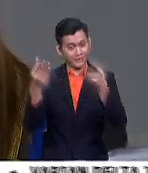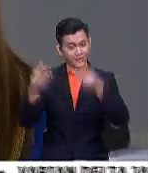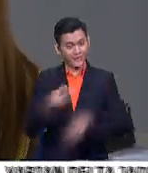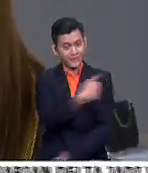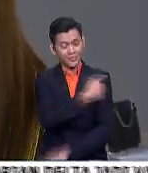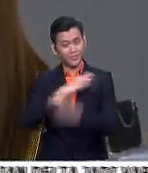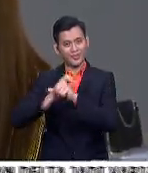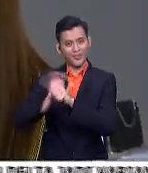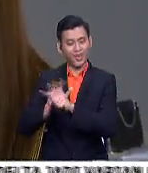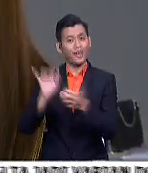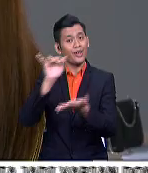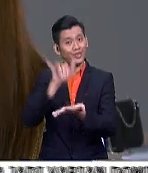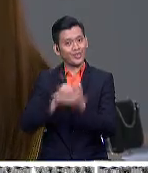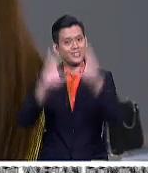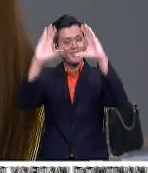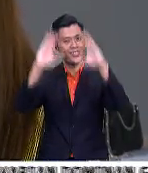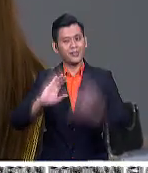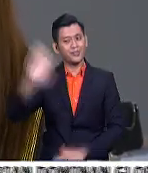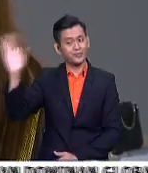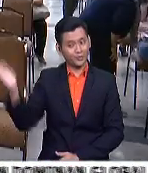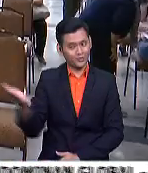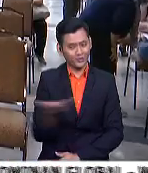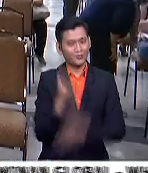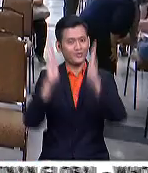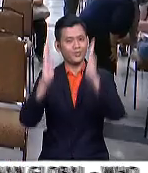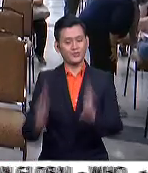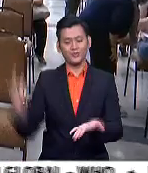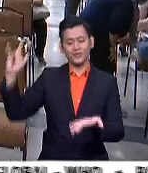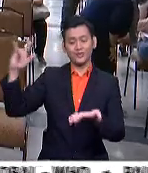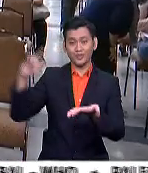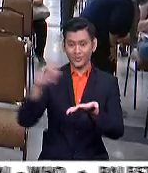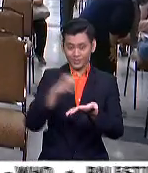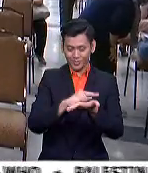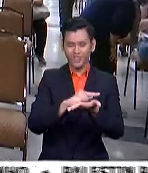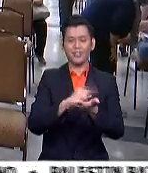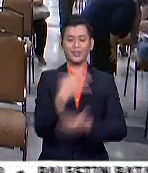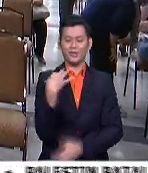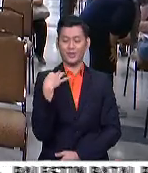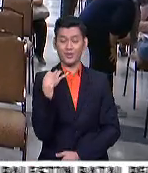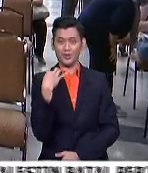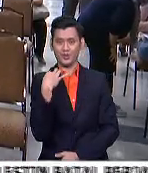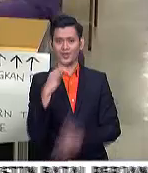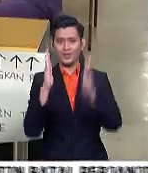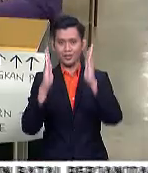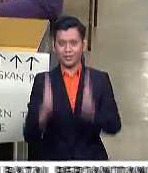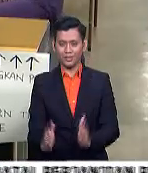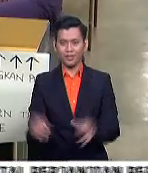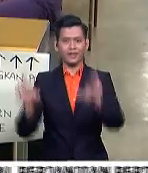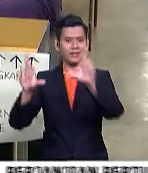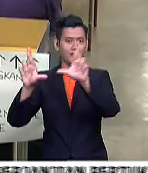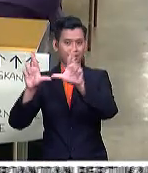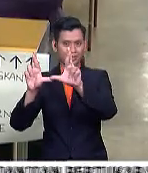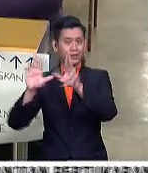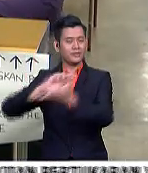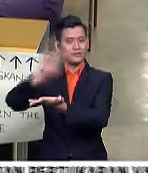Ini antara pengumuman yang disampaikan Pramugari Malaysia Airlines yang terlibat sebagai sukarelawan di PPV KLCC.